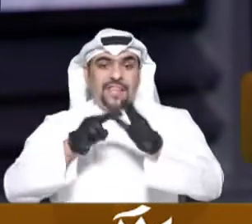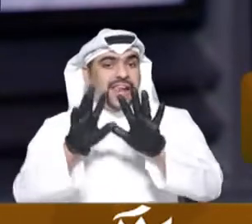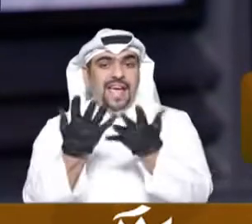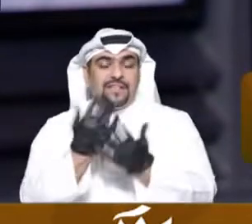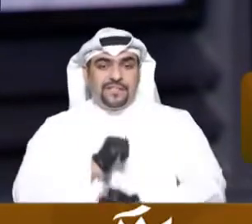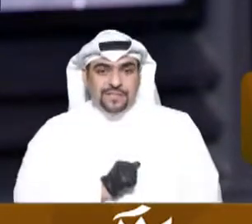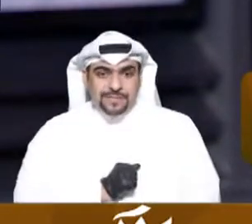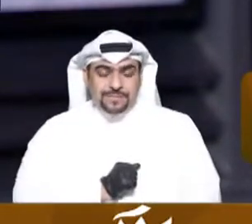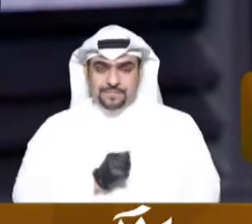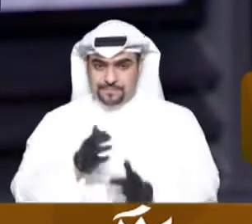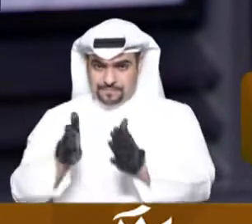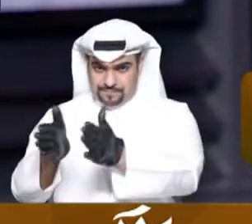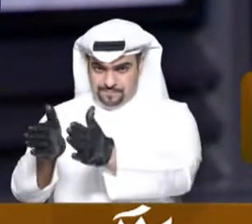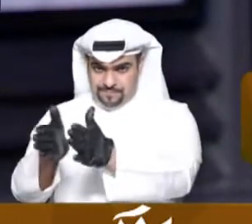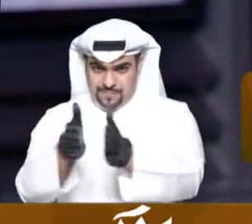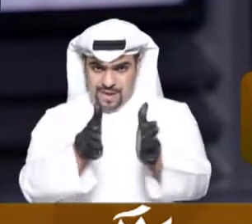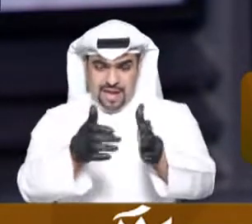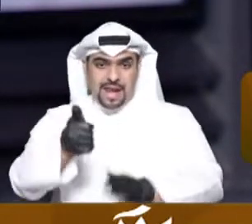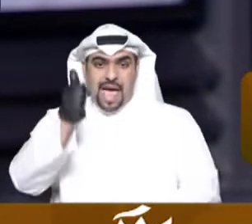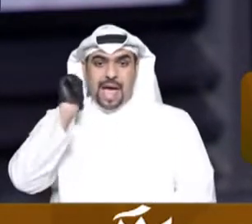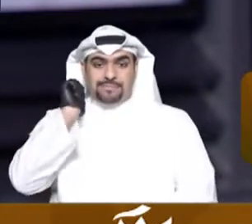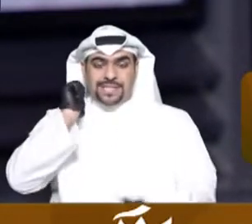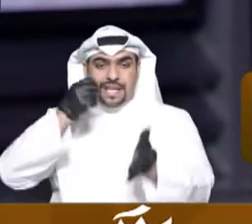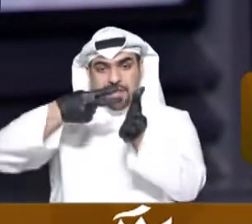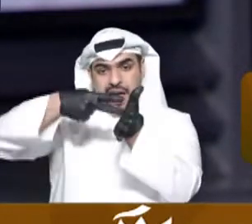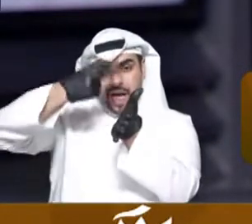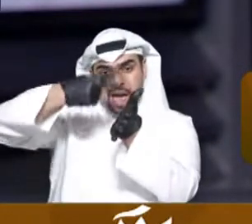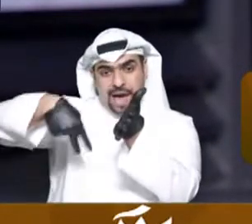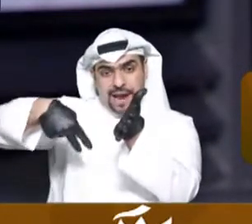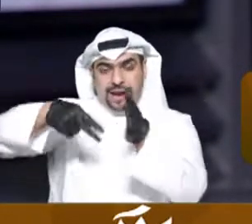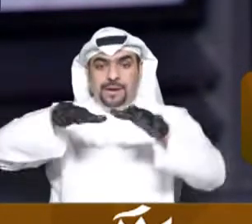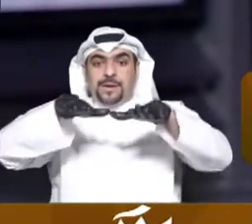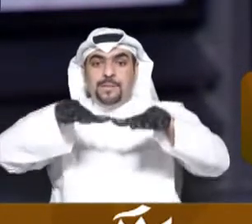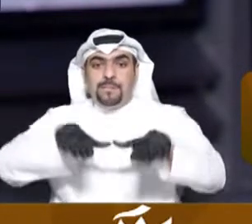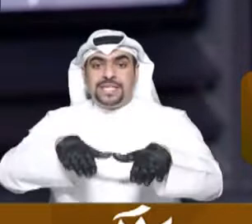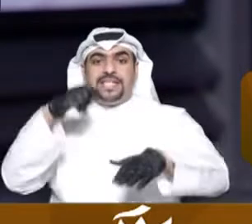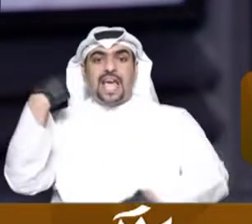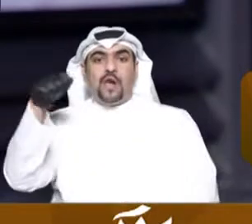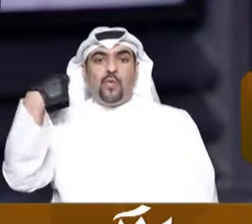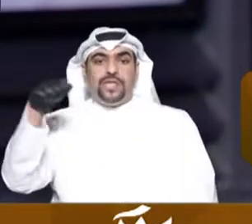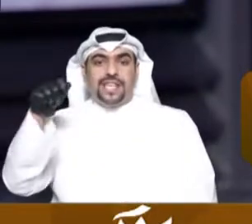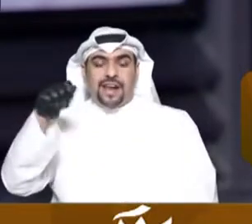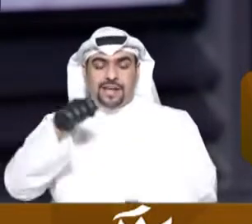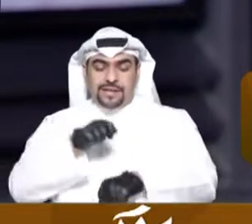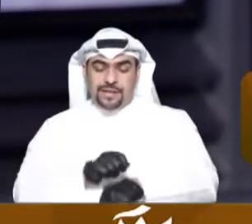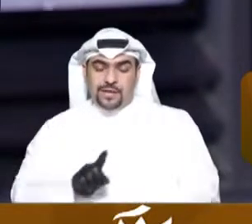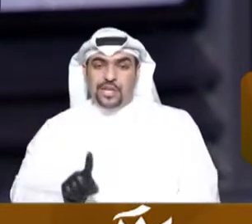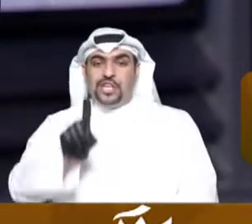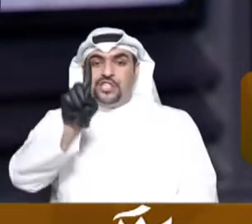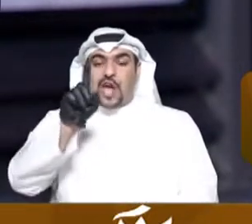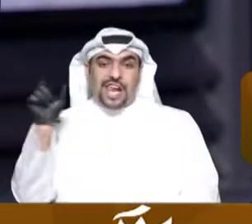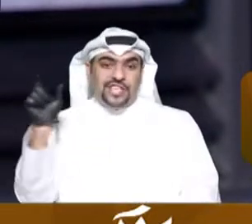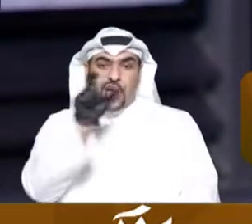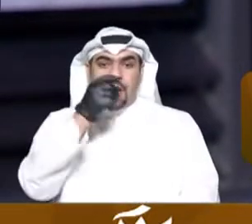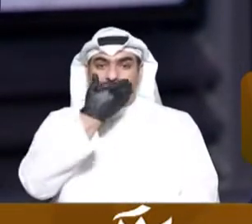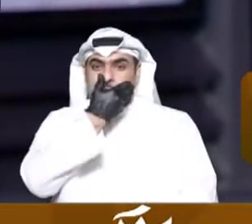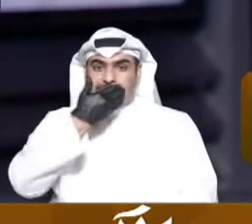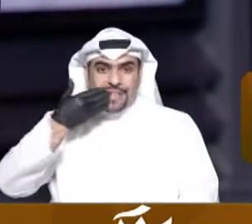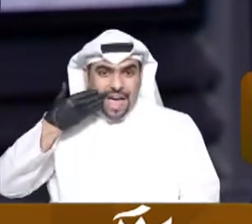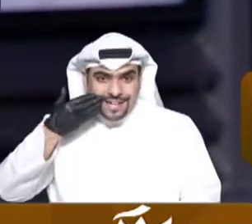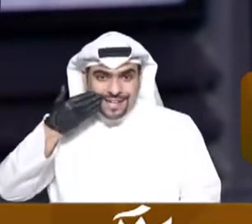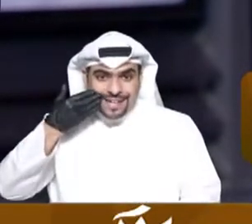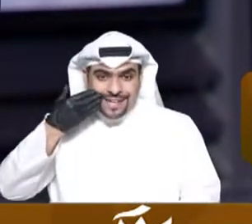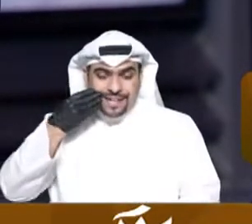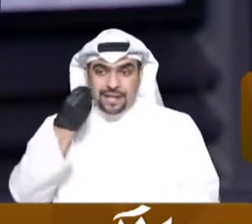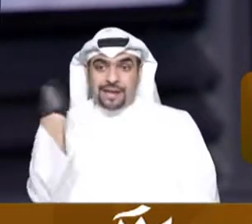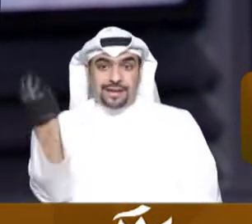الوزراء بتعديل الحظر الجزئي في أول شهر رمضان، عاد الله علينا إن شاء الله باليمن والبركة. آمين. طبعا صار من